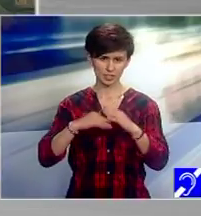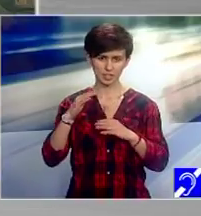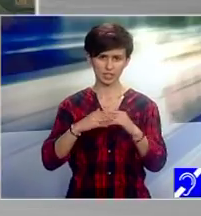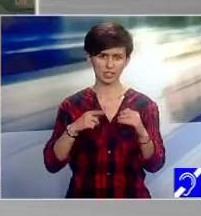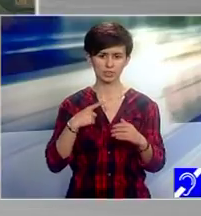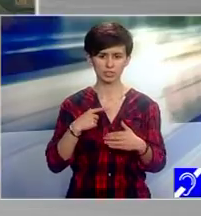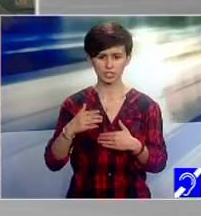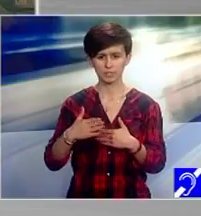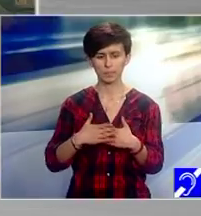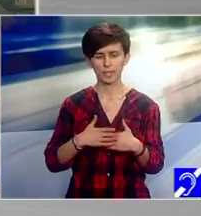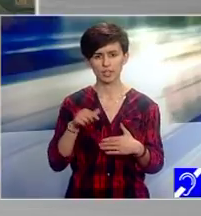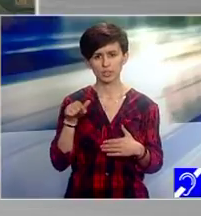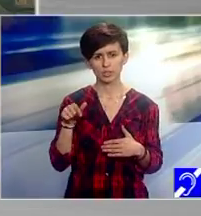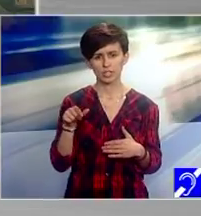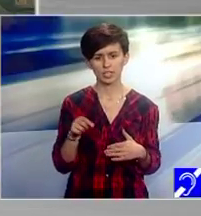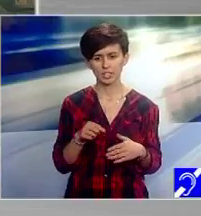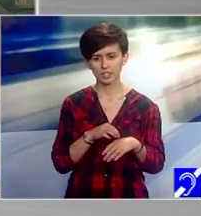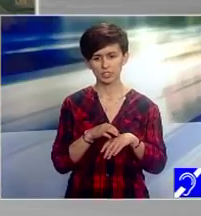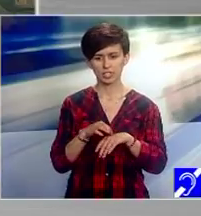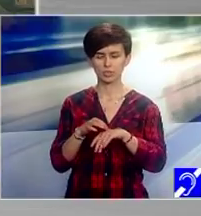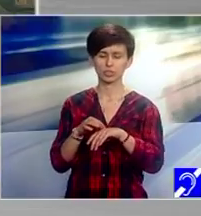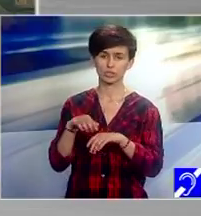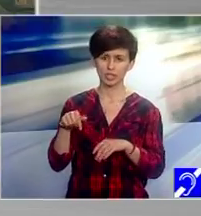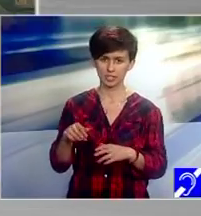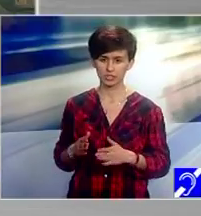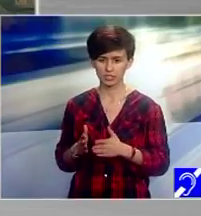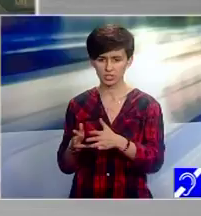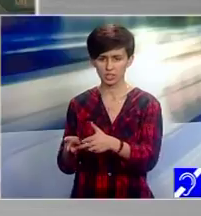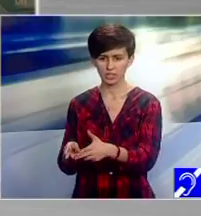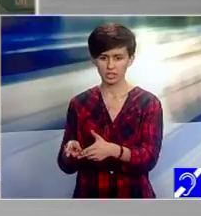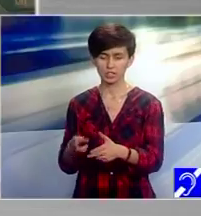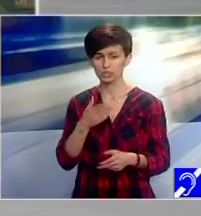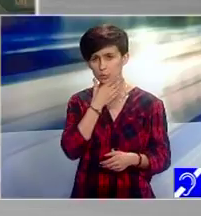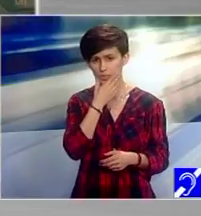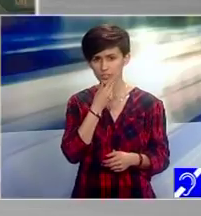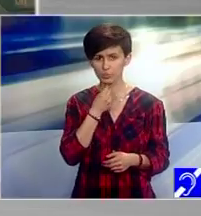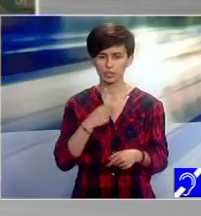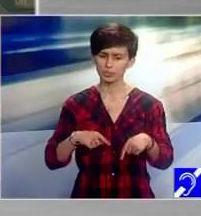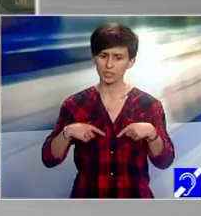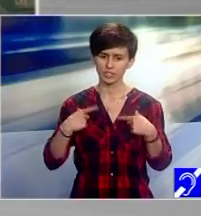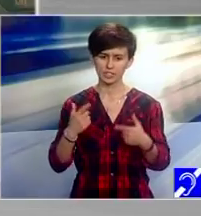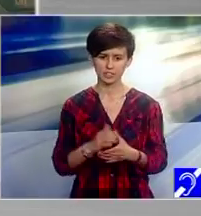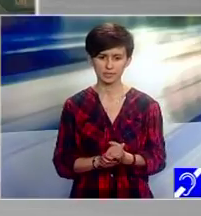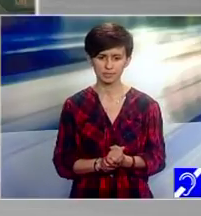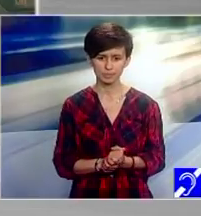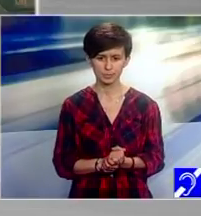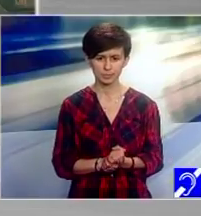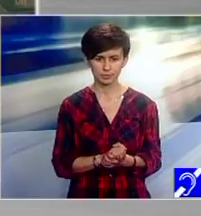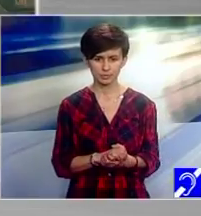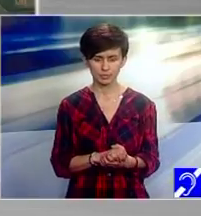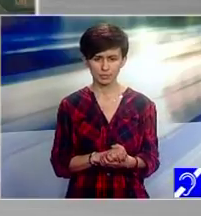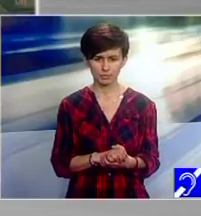alături de ei și le canalizați cumva acest drum prin viață, acest frumos drum prin viață. Da, așa este.